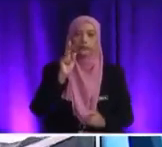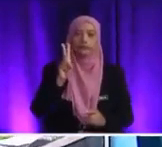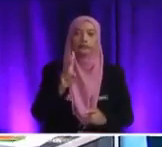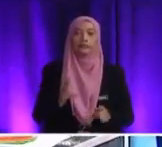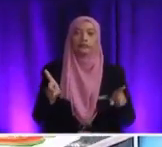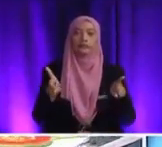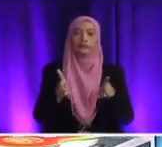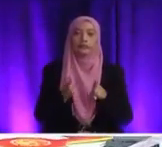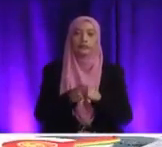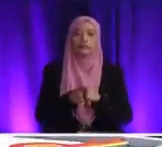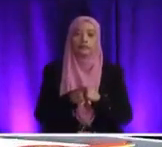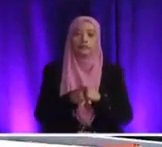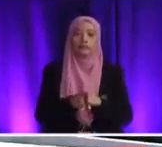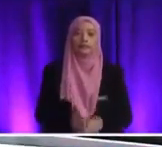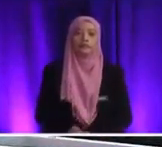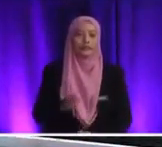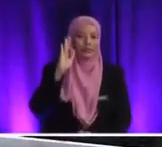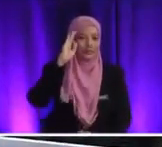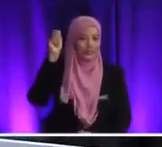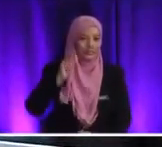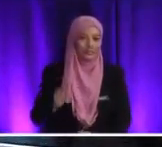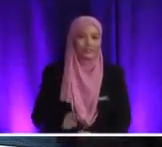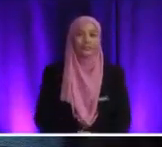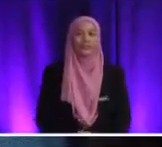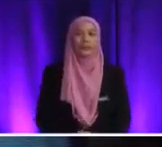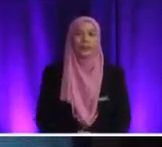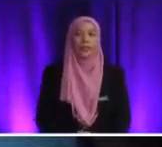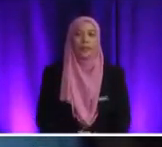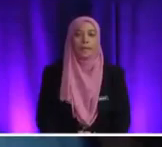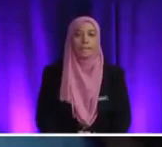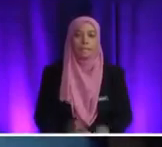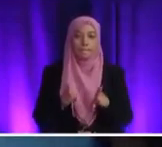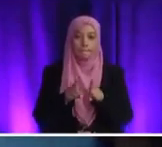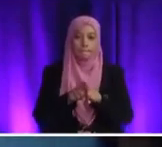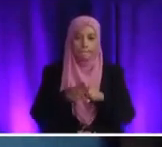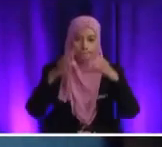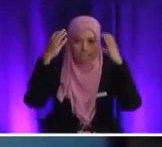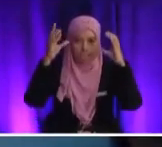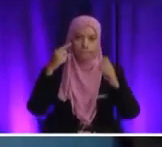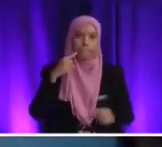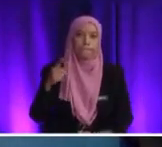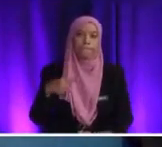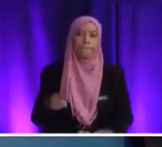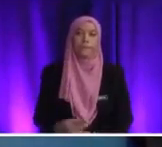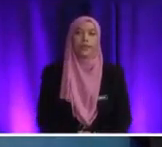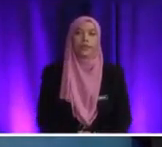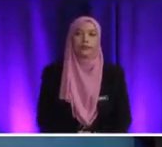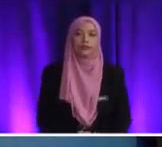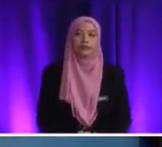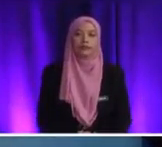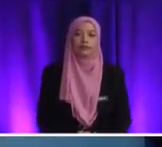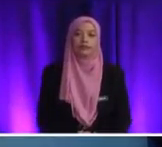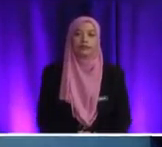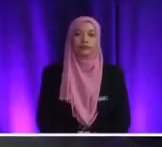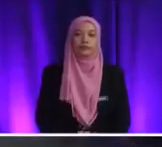nah saya titik hahaha ditemani oleh JPU Zainab pt.dsg Banda utama Damansara GB